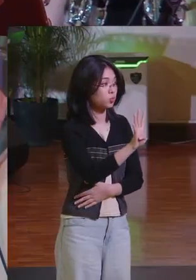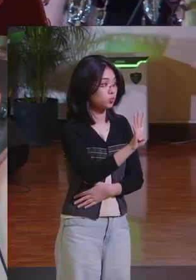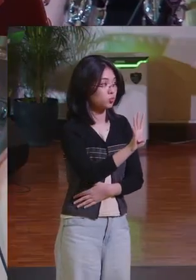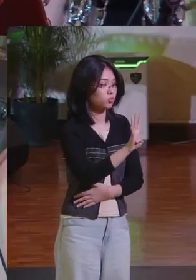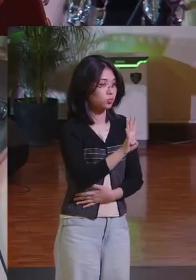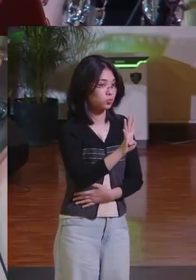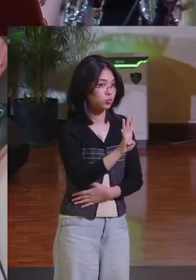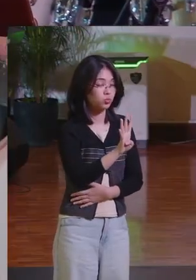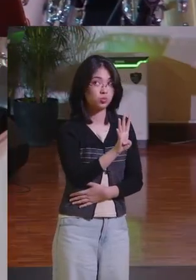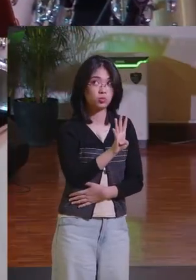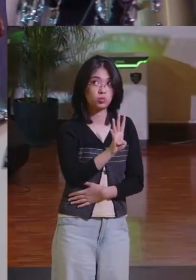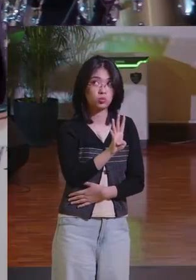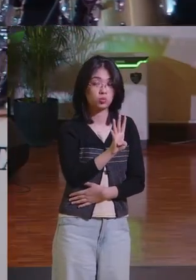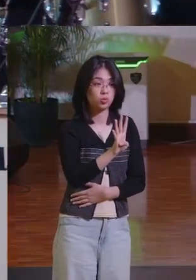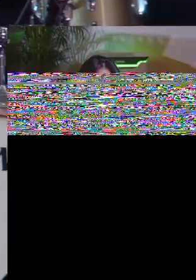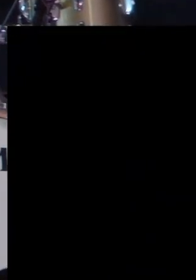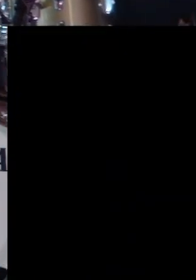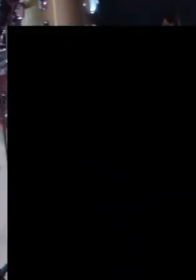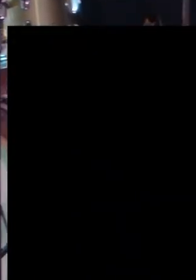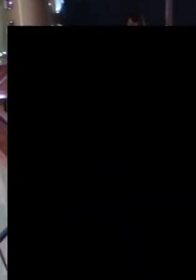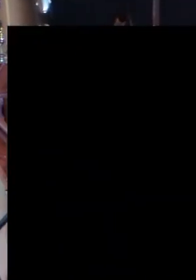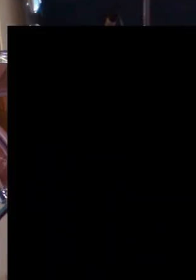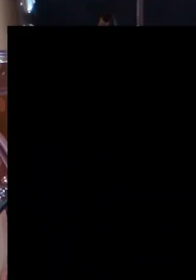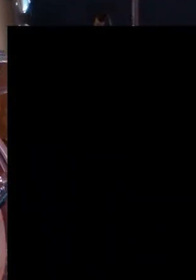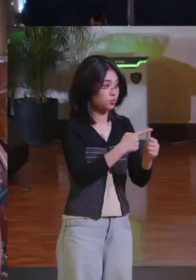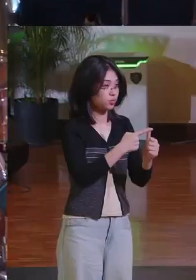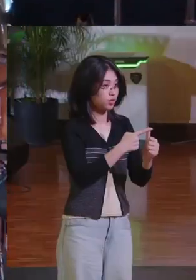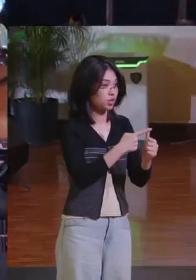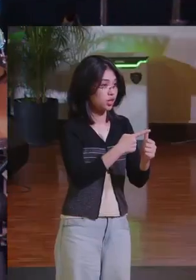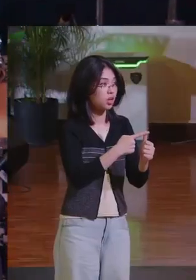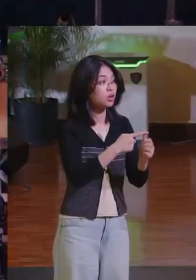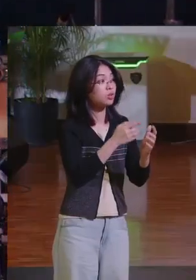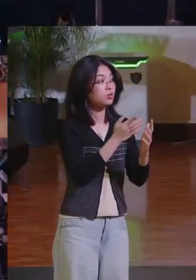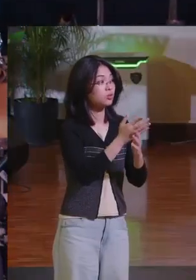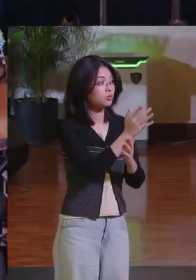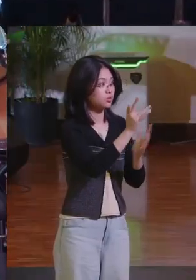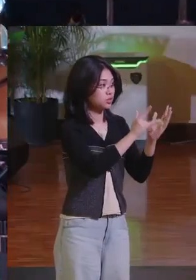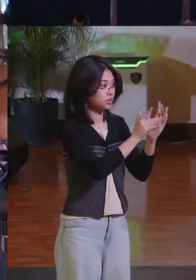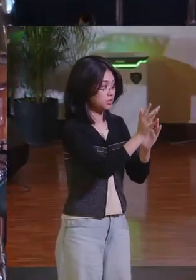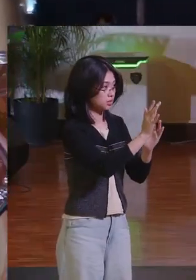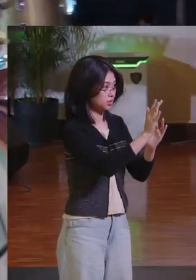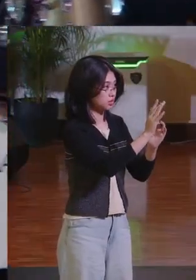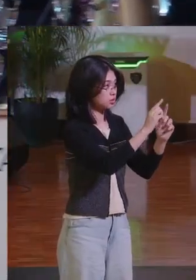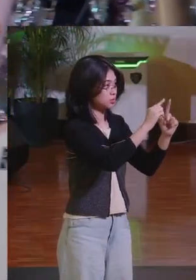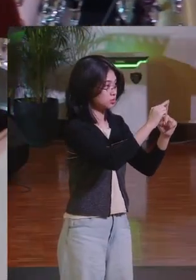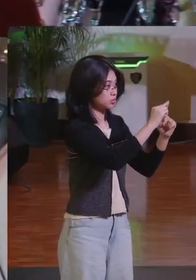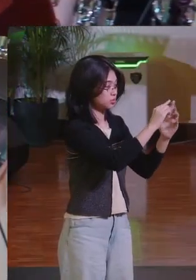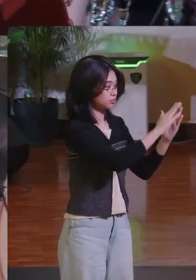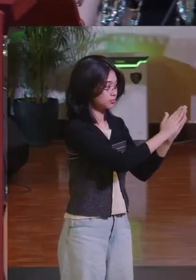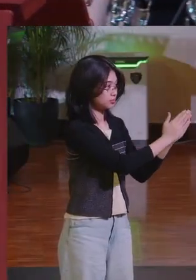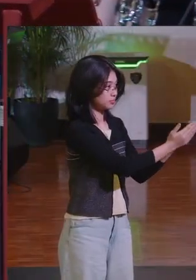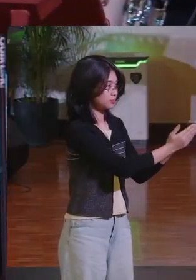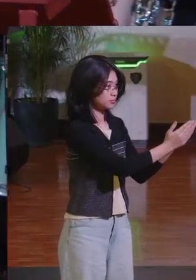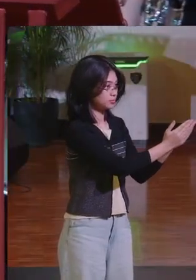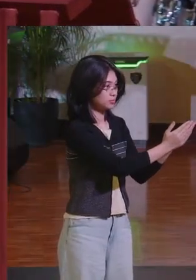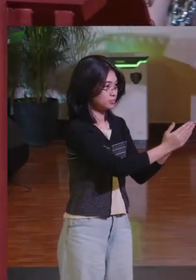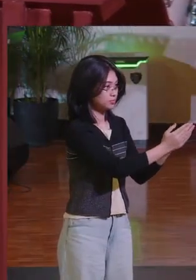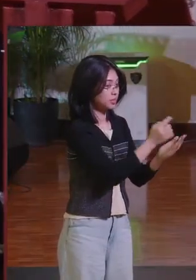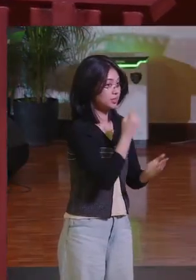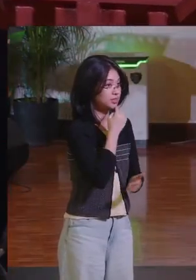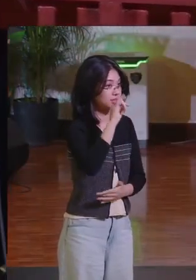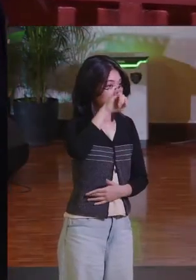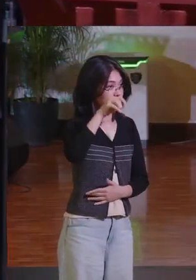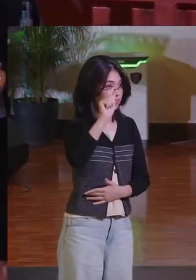makalimutan. Ang una po ay ang kanyang salita. Alam na po natin yan. Sabi pa nga po ng James chapter 1, di ba?